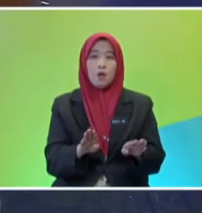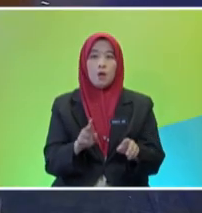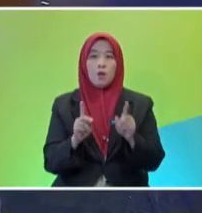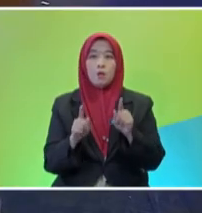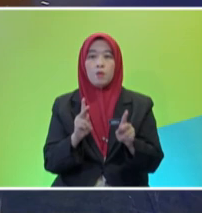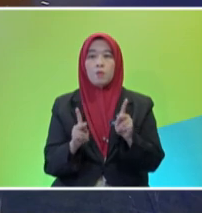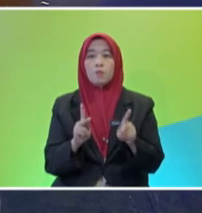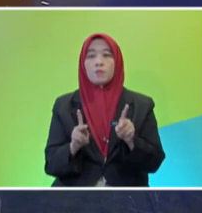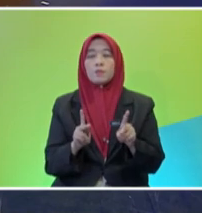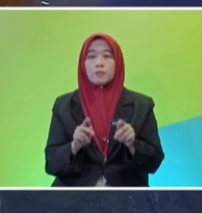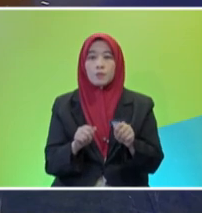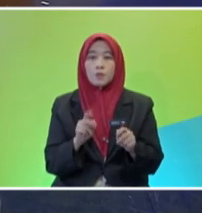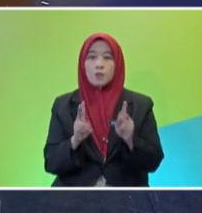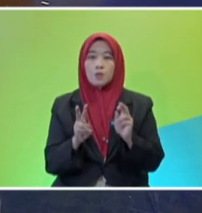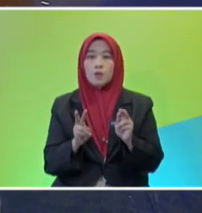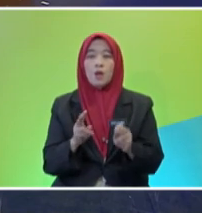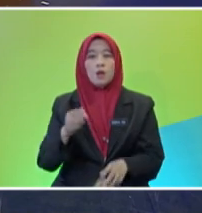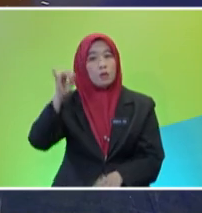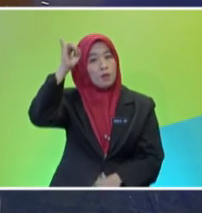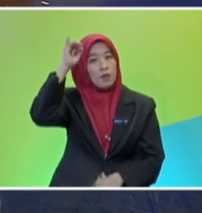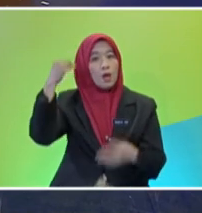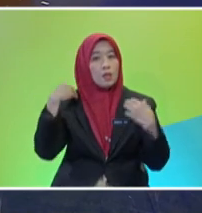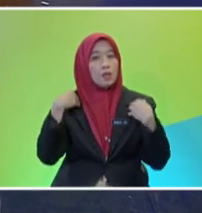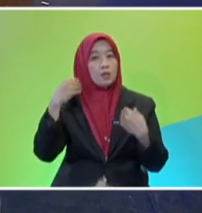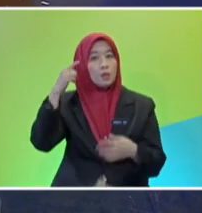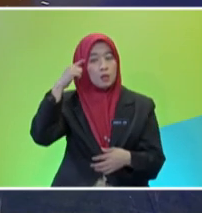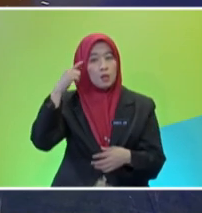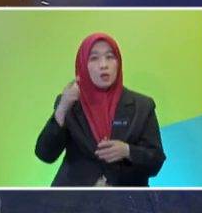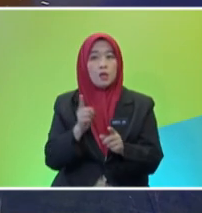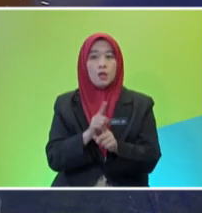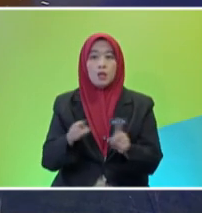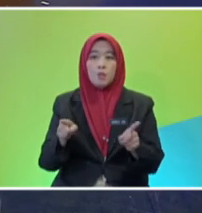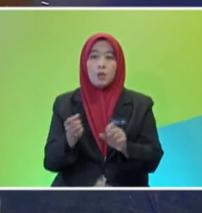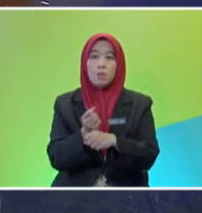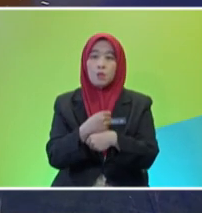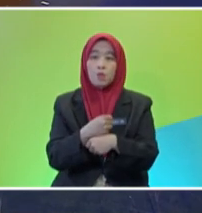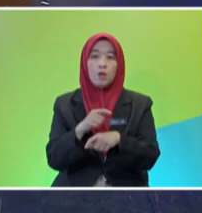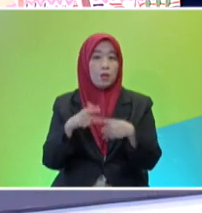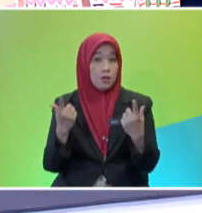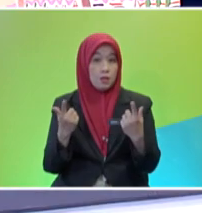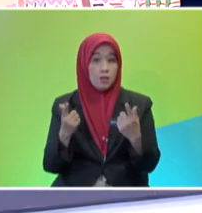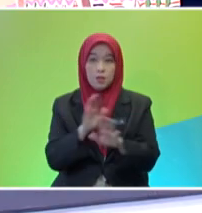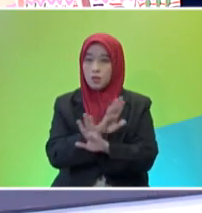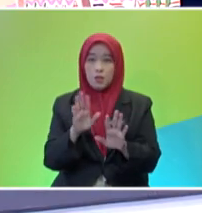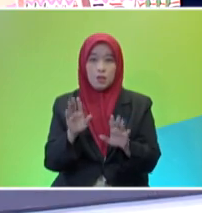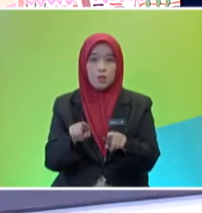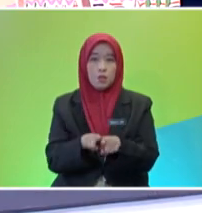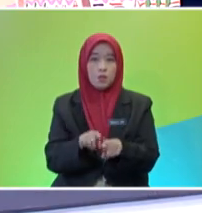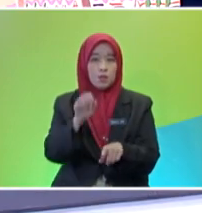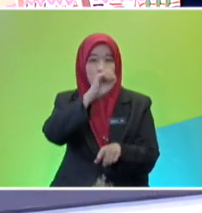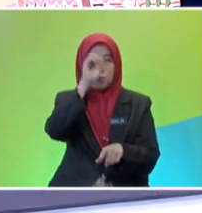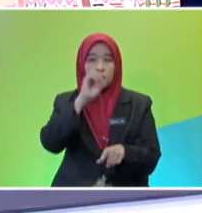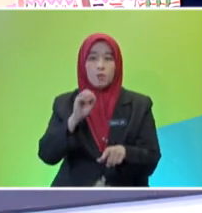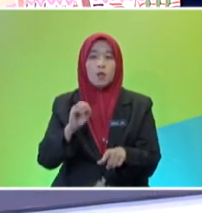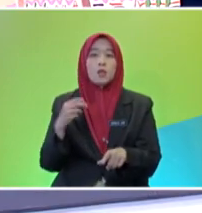tapi berbeza dari segi bentuknya. Betul tak? Betul. Kita sama 100%. Supaya kita boleh